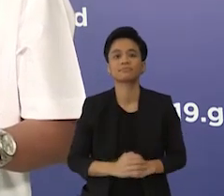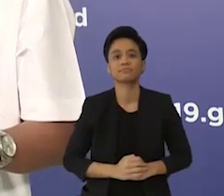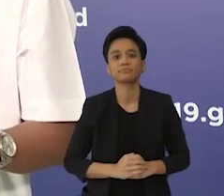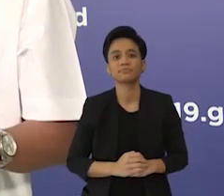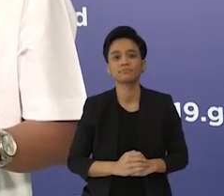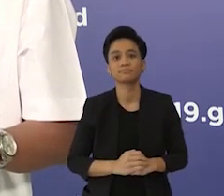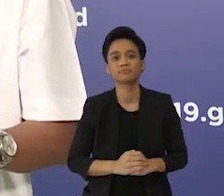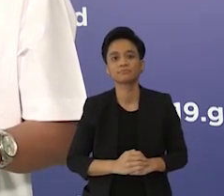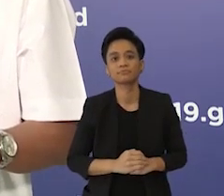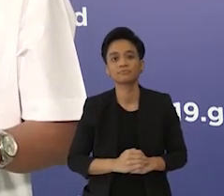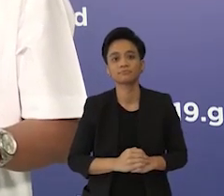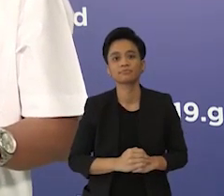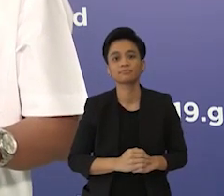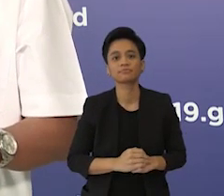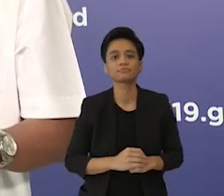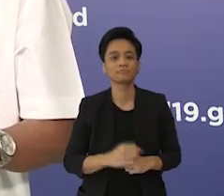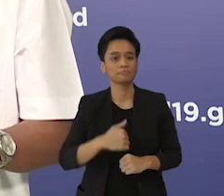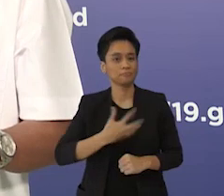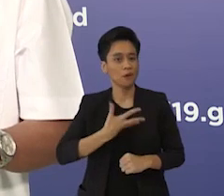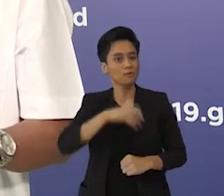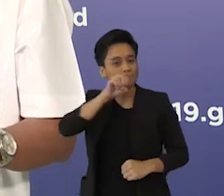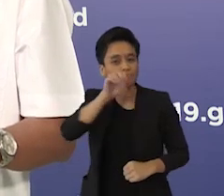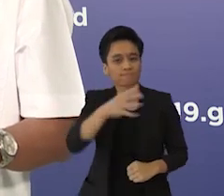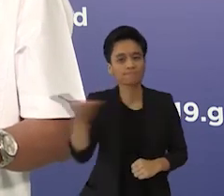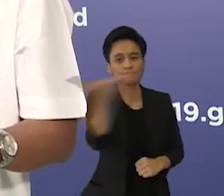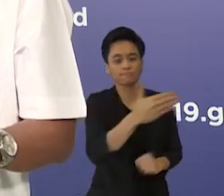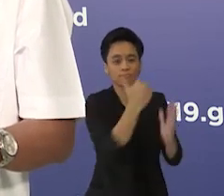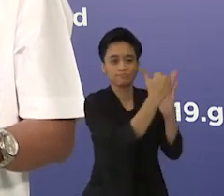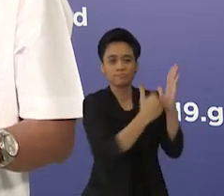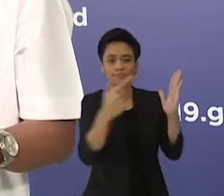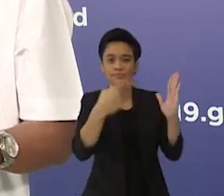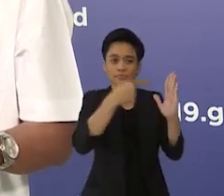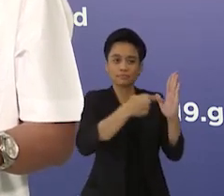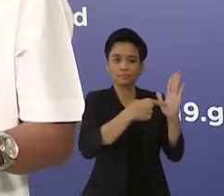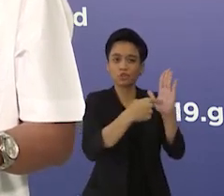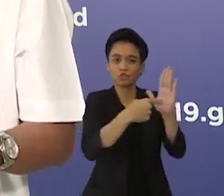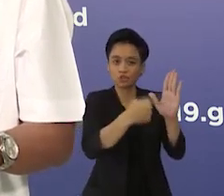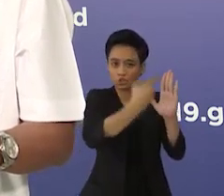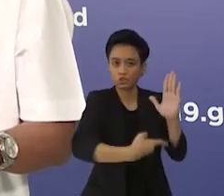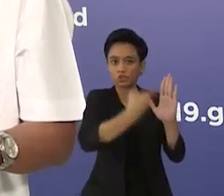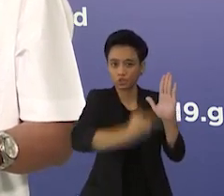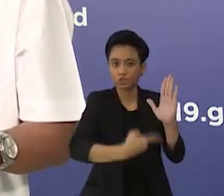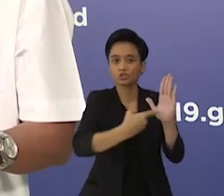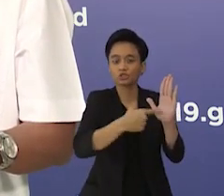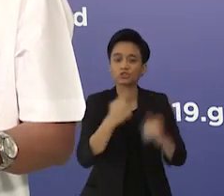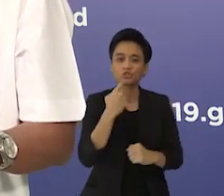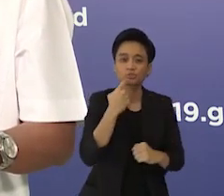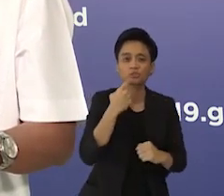dan ini menjadi pedoman kita semua di dalam kaitan penanganan